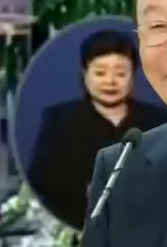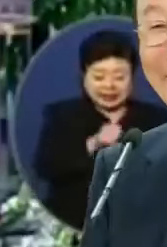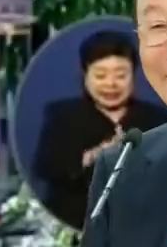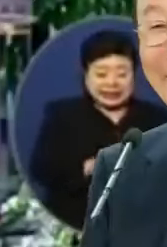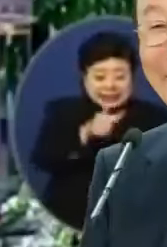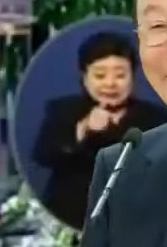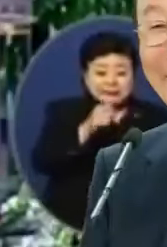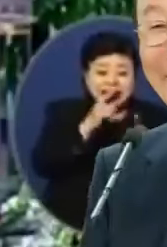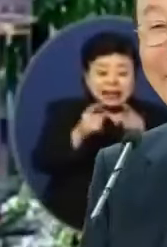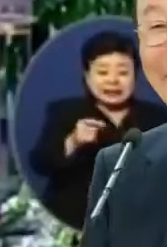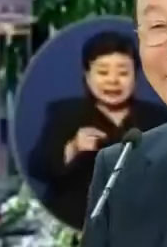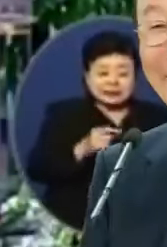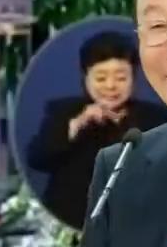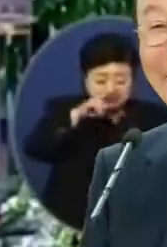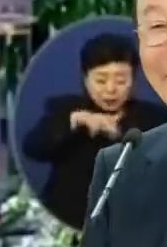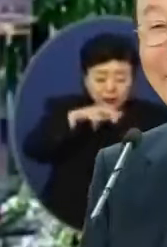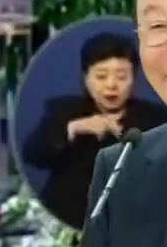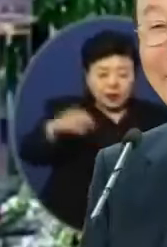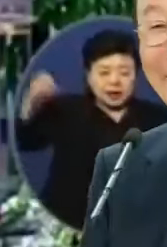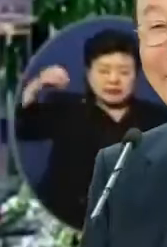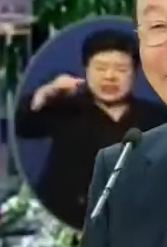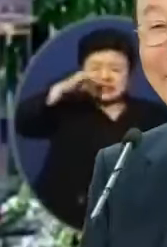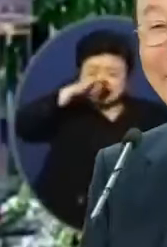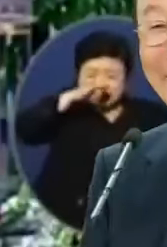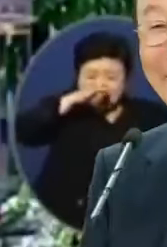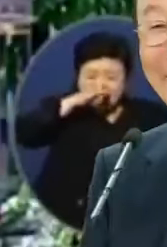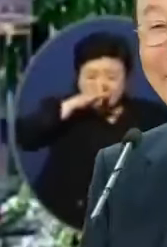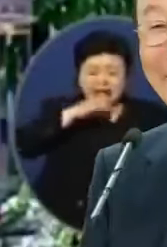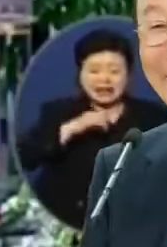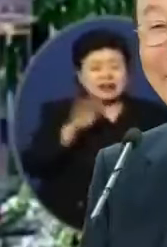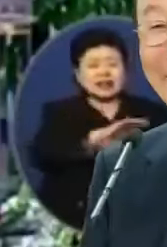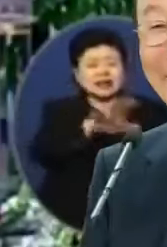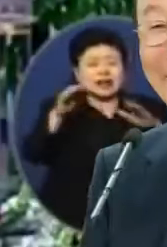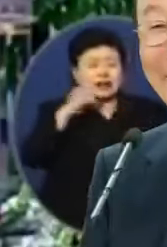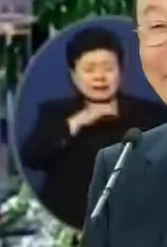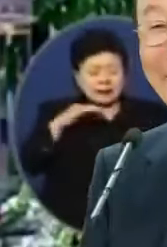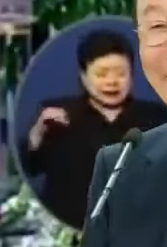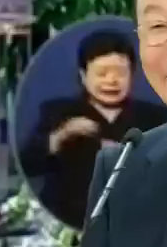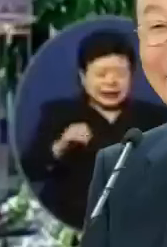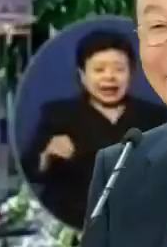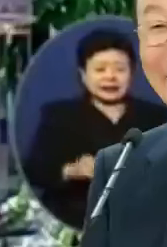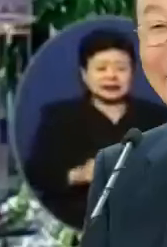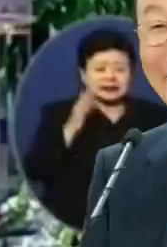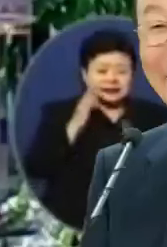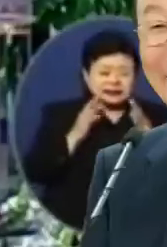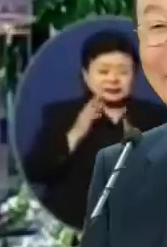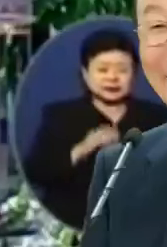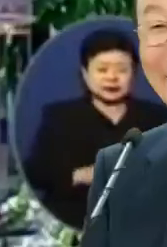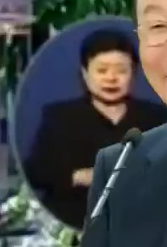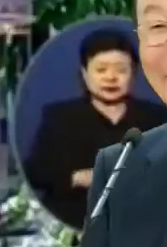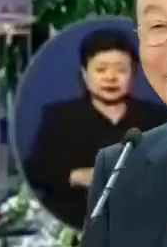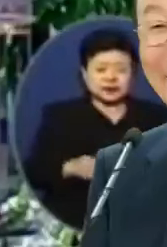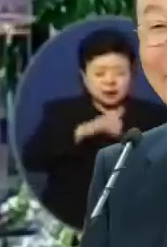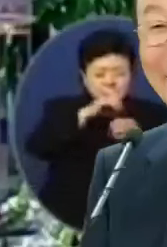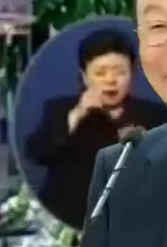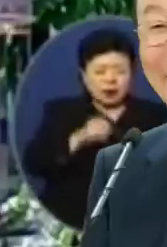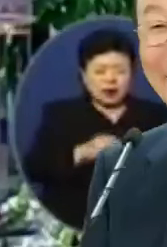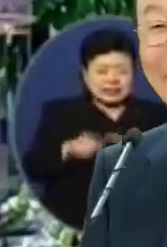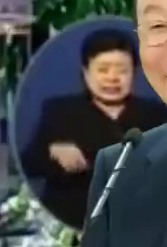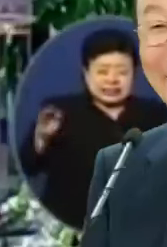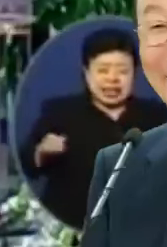하나님이 이르시되 성경에 보면 빛이 있으라 궁창 바다와 땅과 식물 해와 달과 별 새와